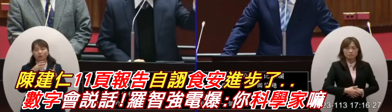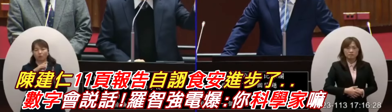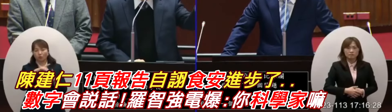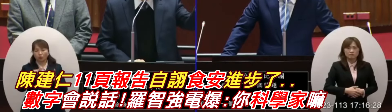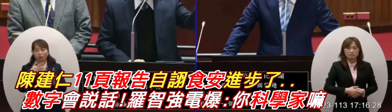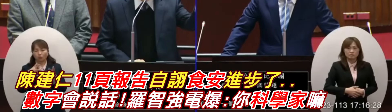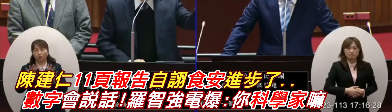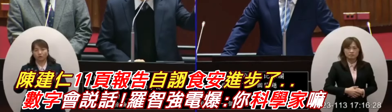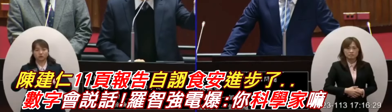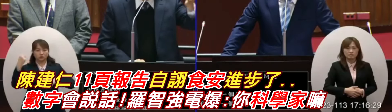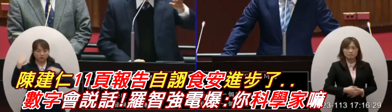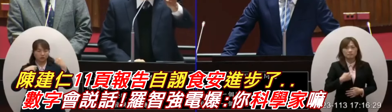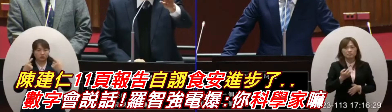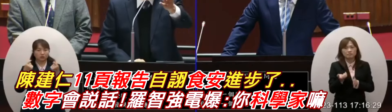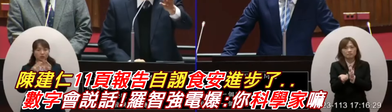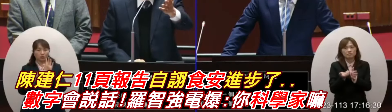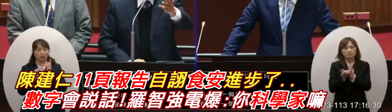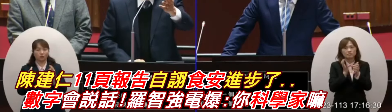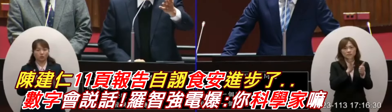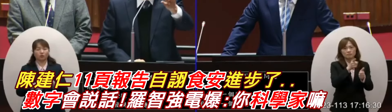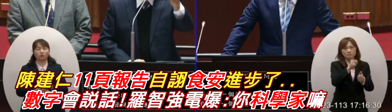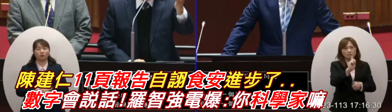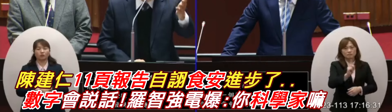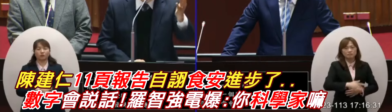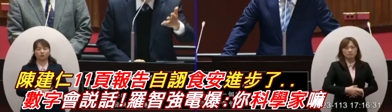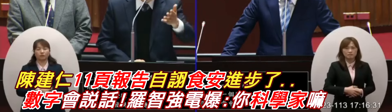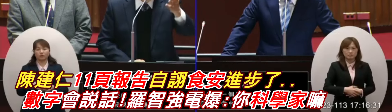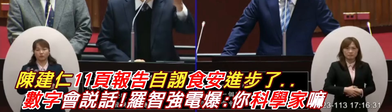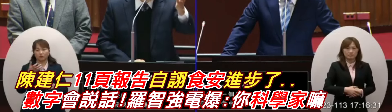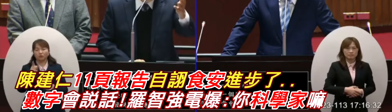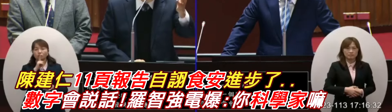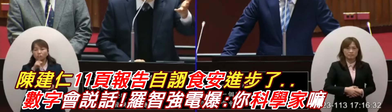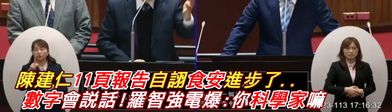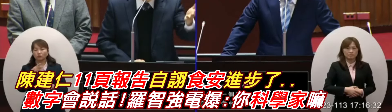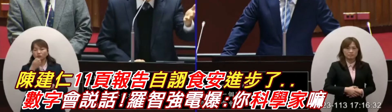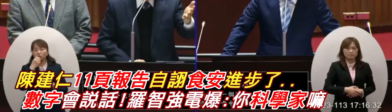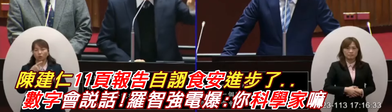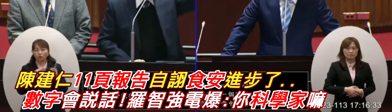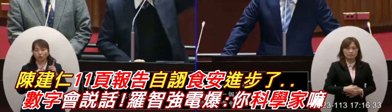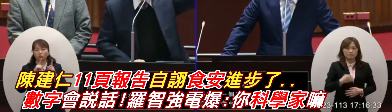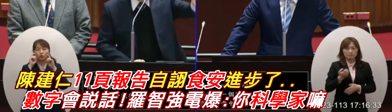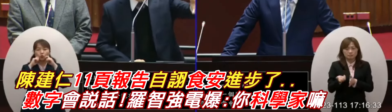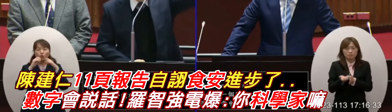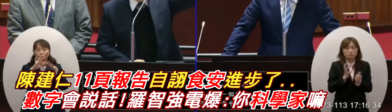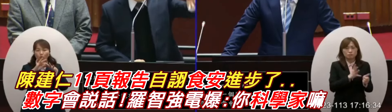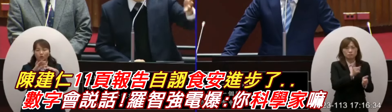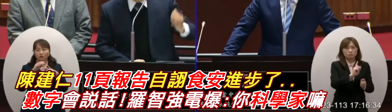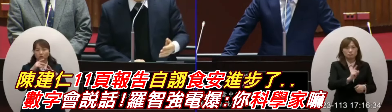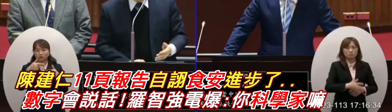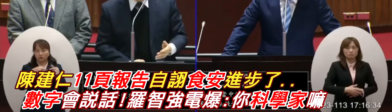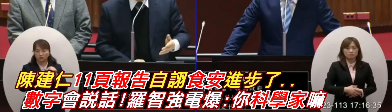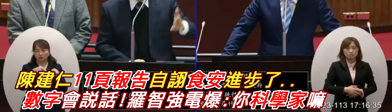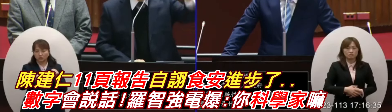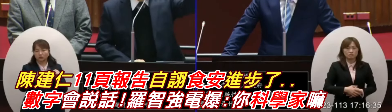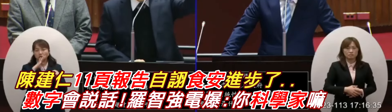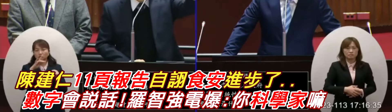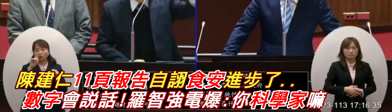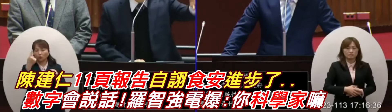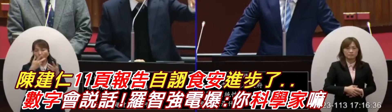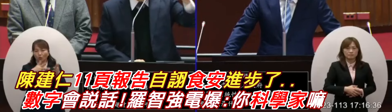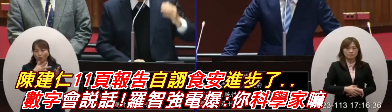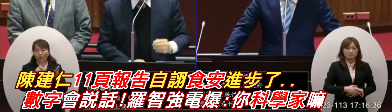验呢。像今天早上讲的， 我刚刚的问题是什么？ 刚才讲的是瘦肉精。 我刚刚的问题是， 很多是因